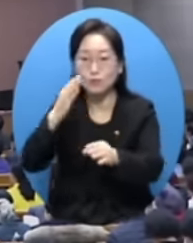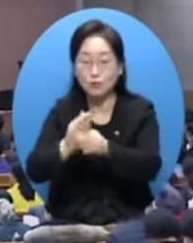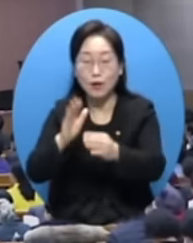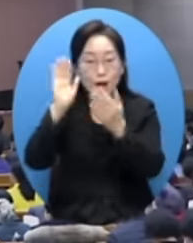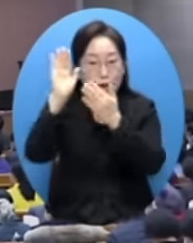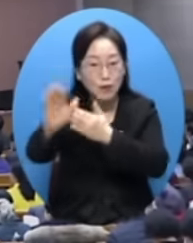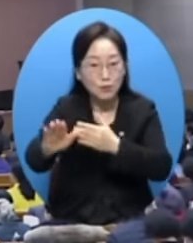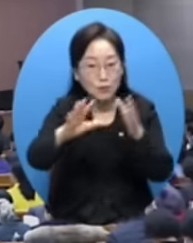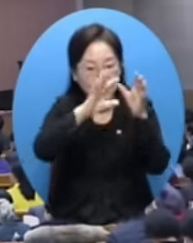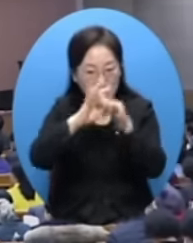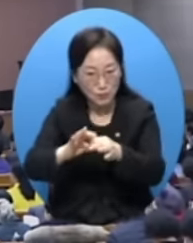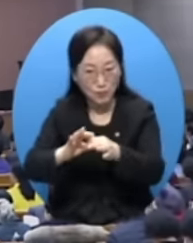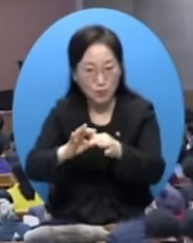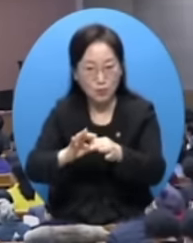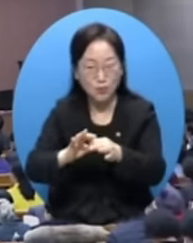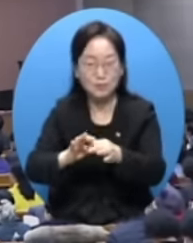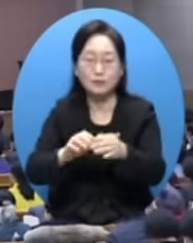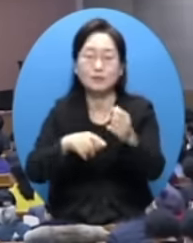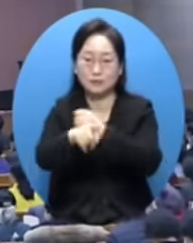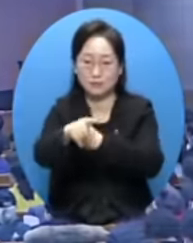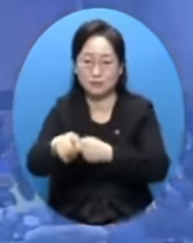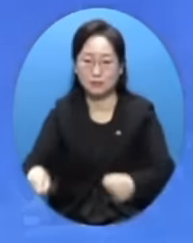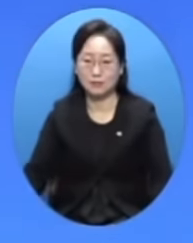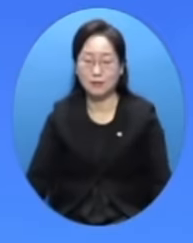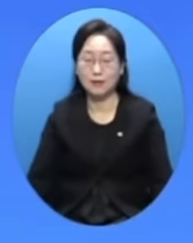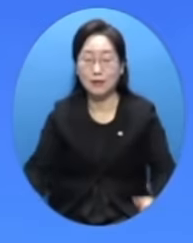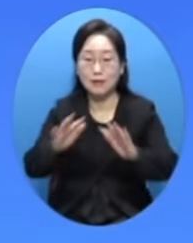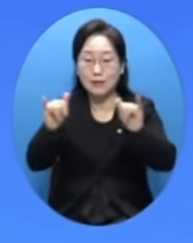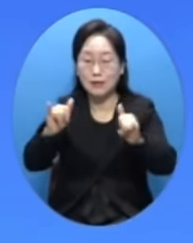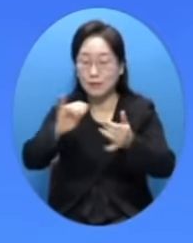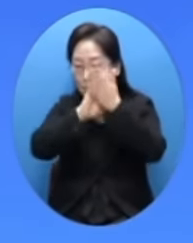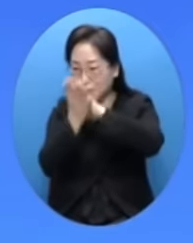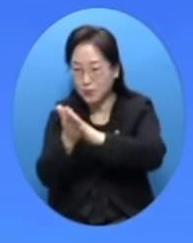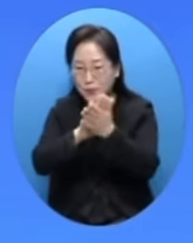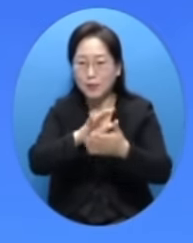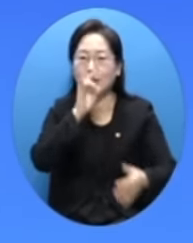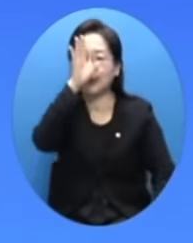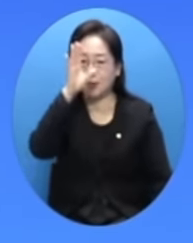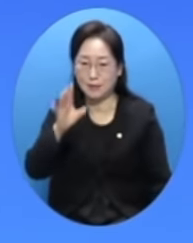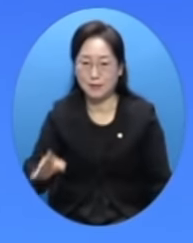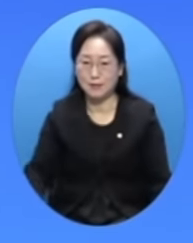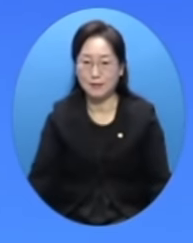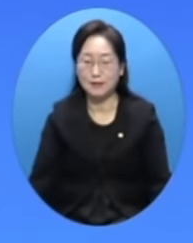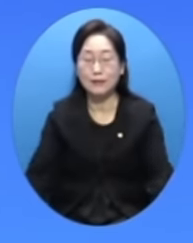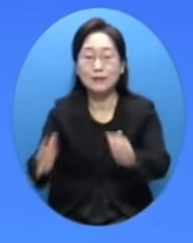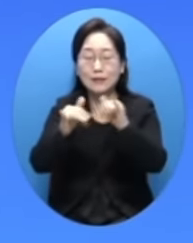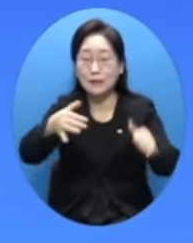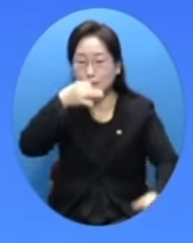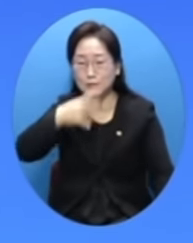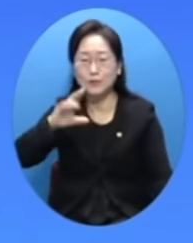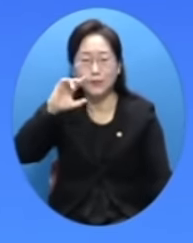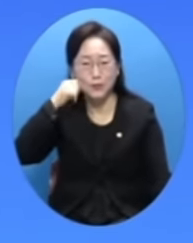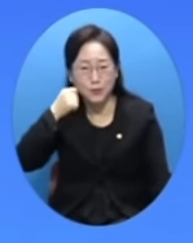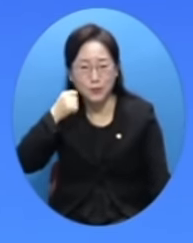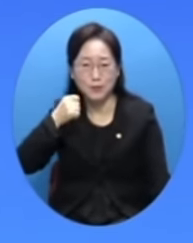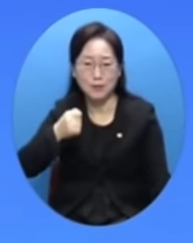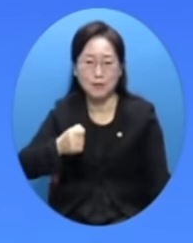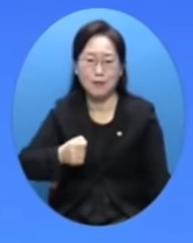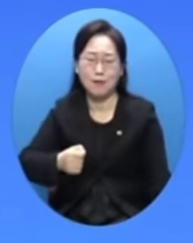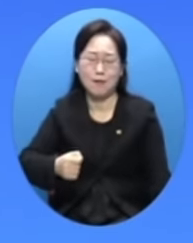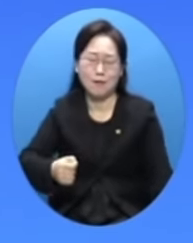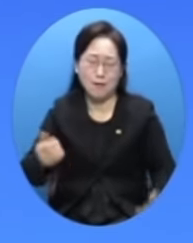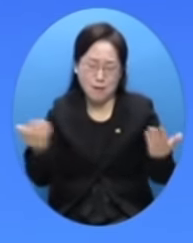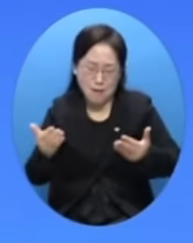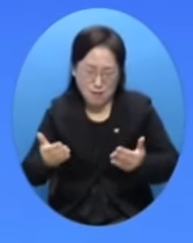충성했다 이게 충성입니다 사람이 달라지면 안 됩니다 사람이 힘들고 어 때는 큰 몸치